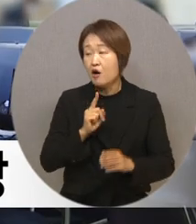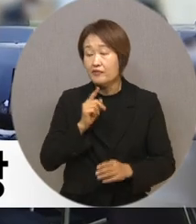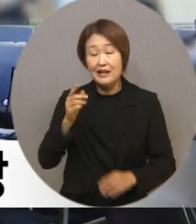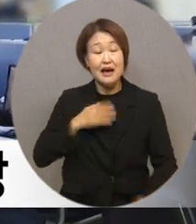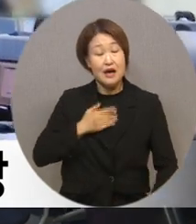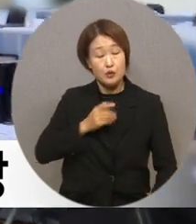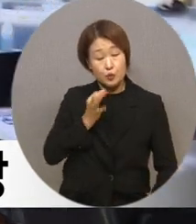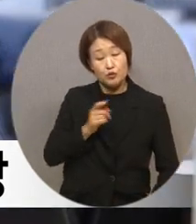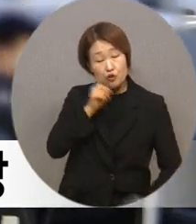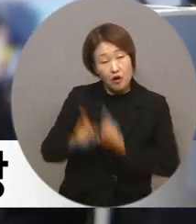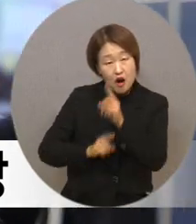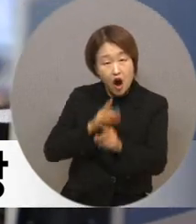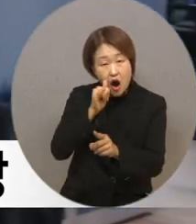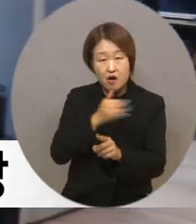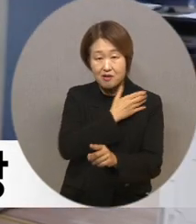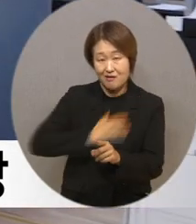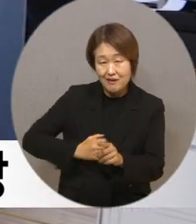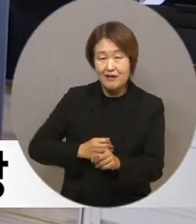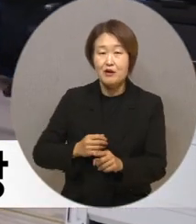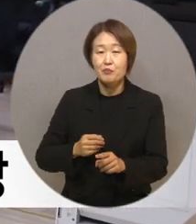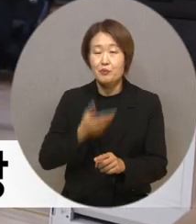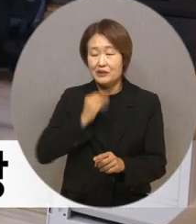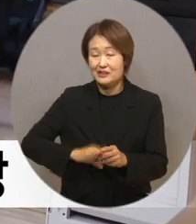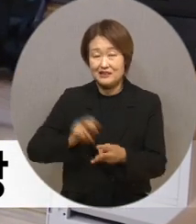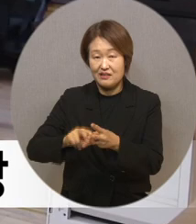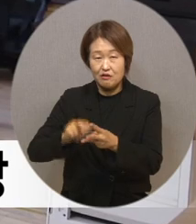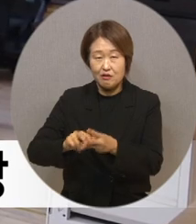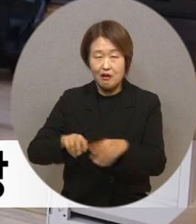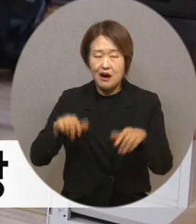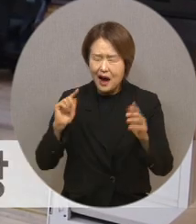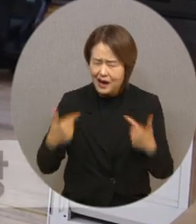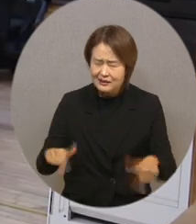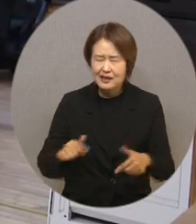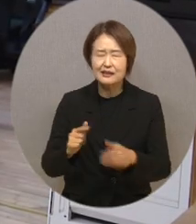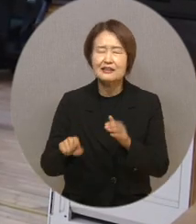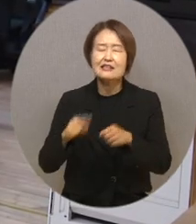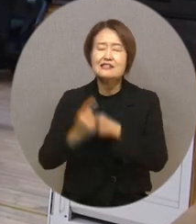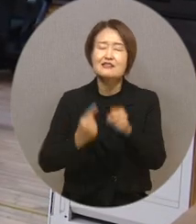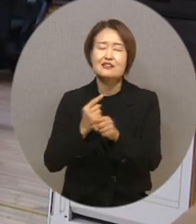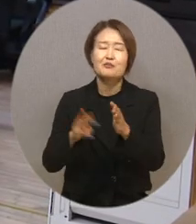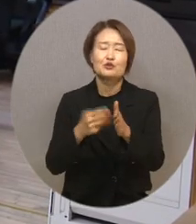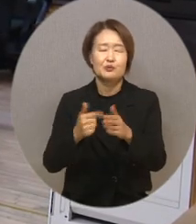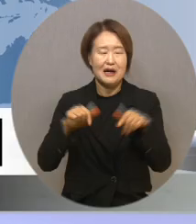더불어 거주지 동행정복지센터에서 연중 신청이 가능합니다.